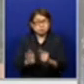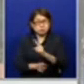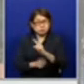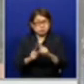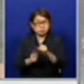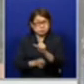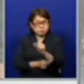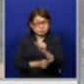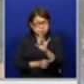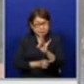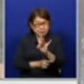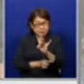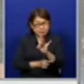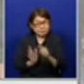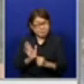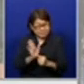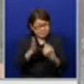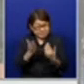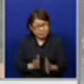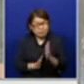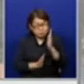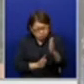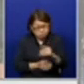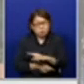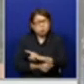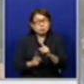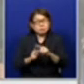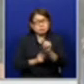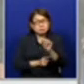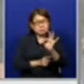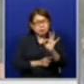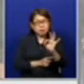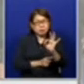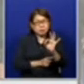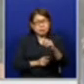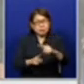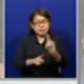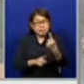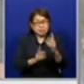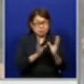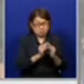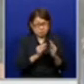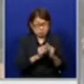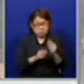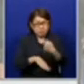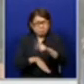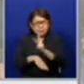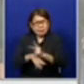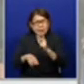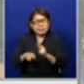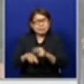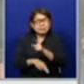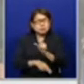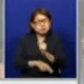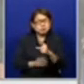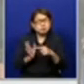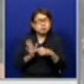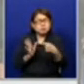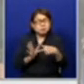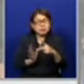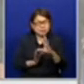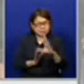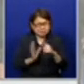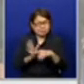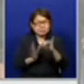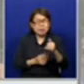และประชุมกันวันที่29ขณะนั้นท่านประธานสุภชัยเป็นประธานนะครับเราได้เริ่มทำตั้งแต่ขนาดนั้นเราได้เตือนแล้วนะครับว่